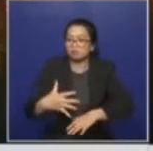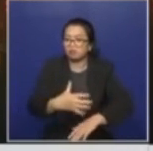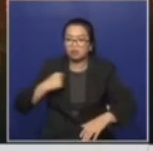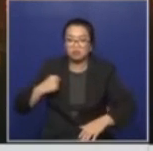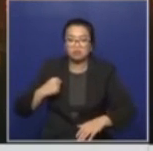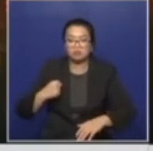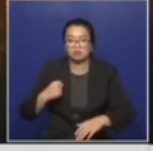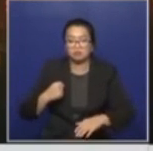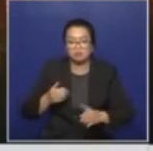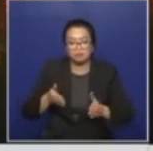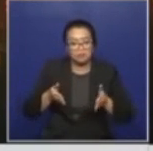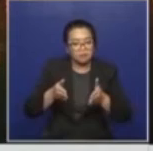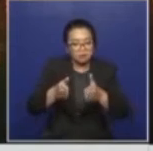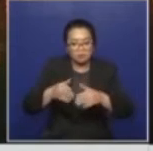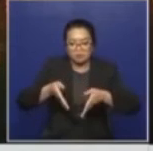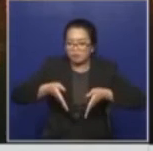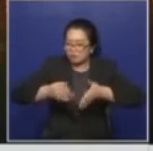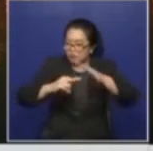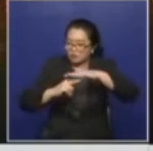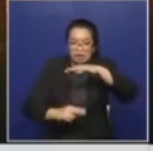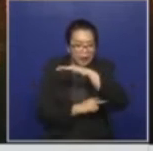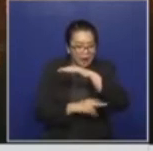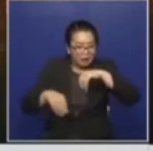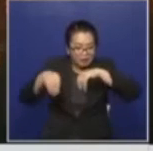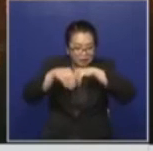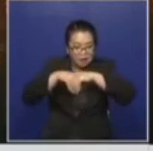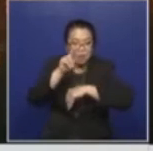พาทะลุสะพานมัคควานส